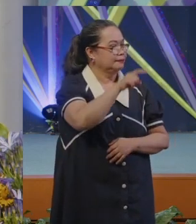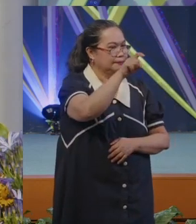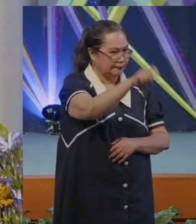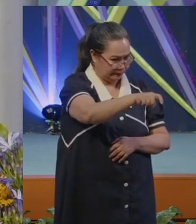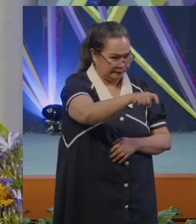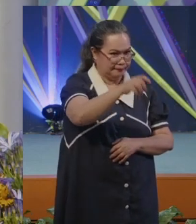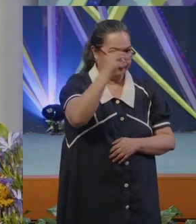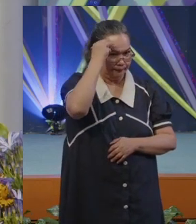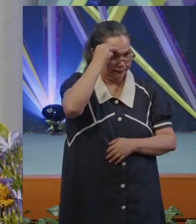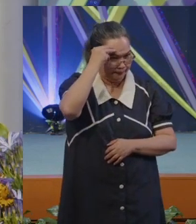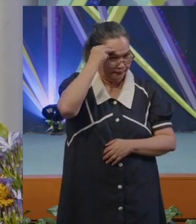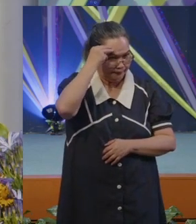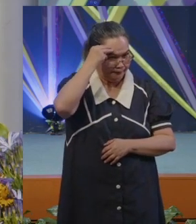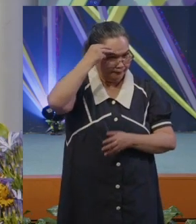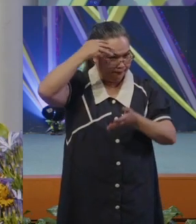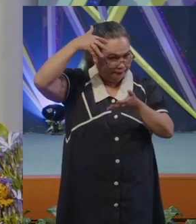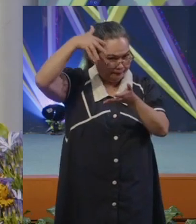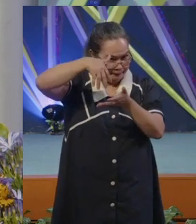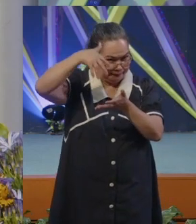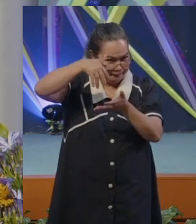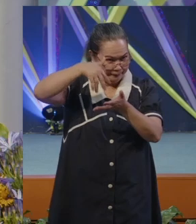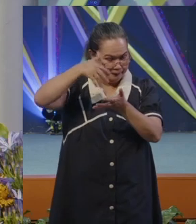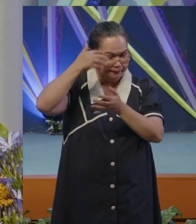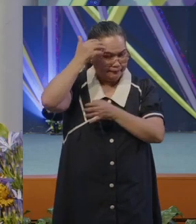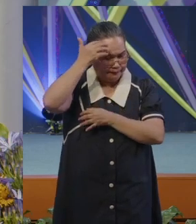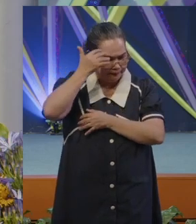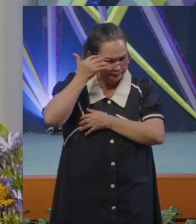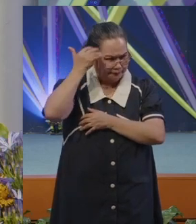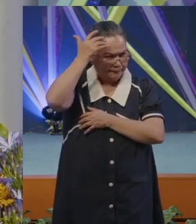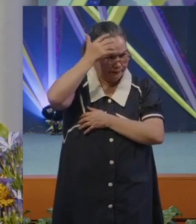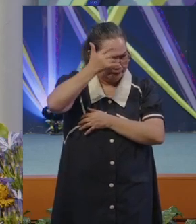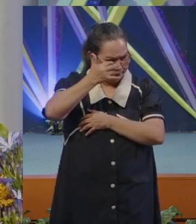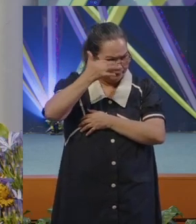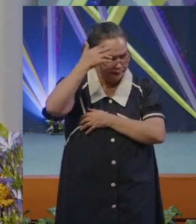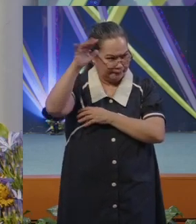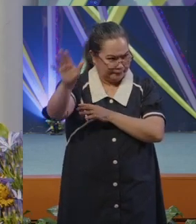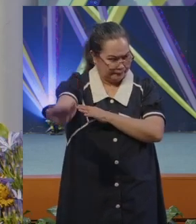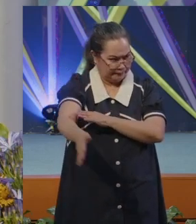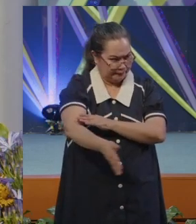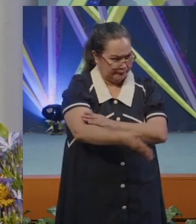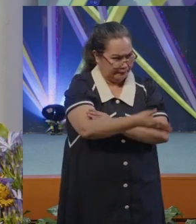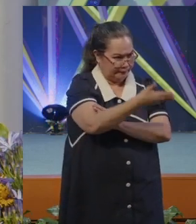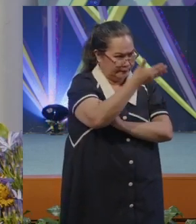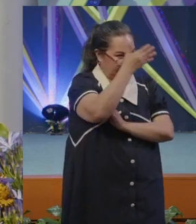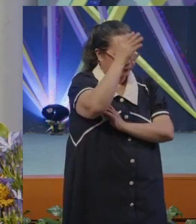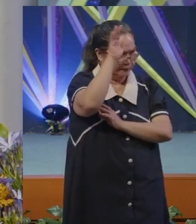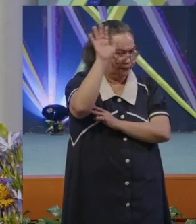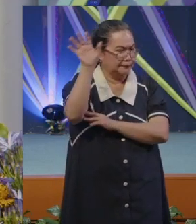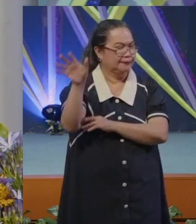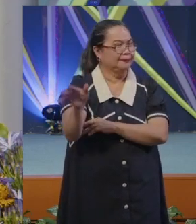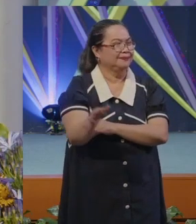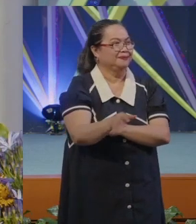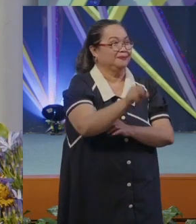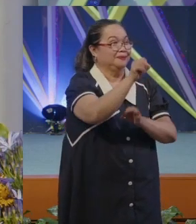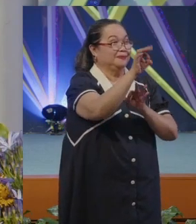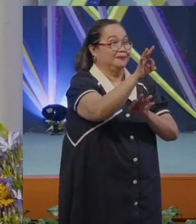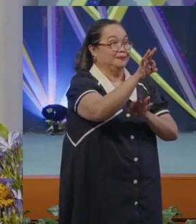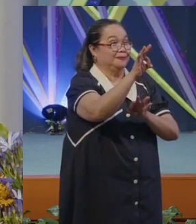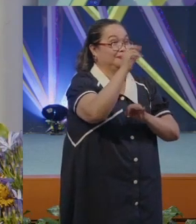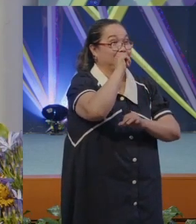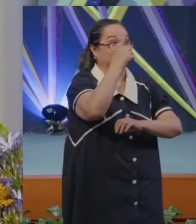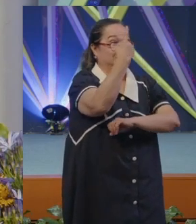meditate on it. Day and night. Mga kapatid, pag hindi day,